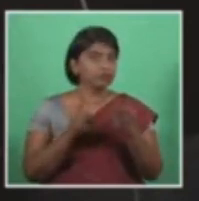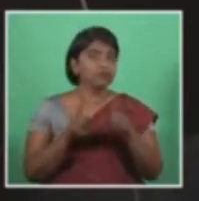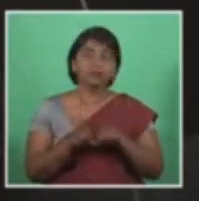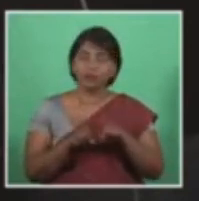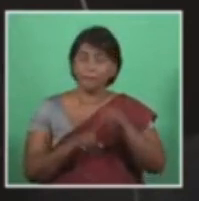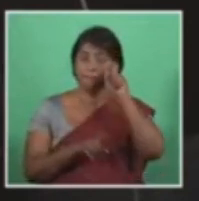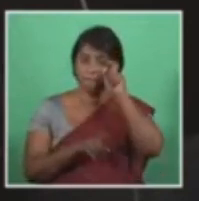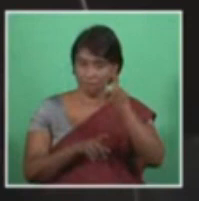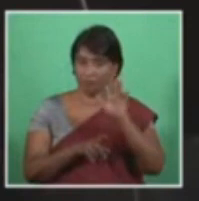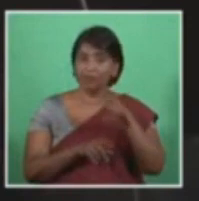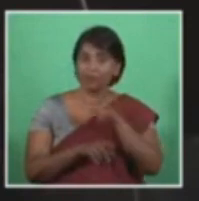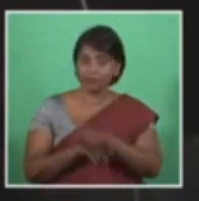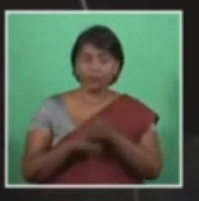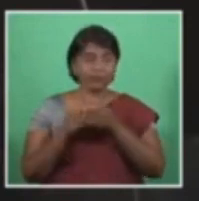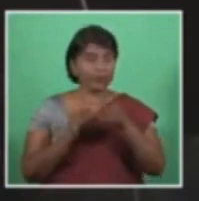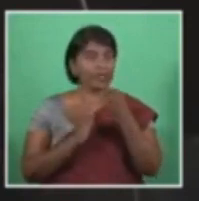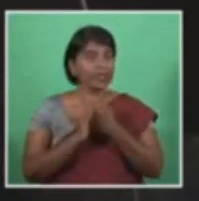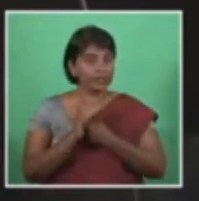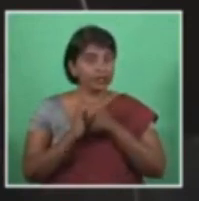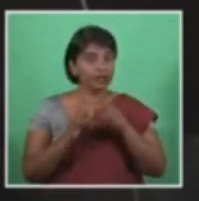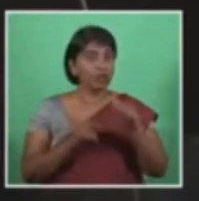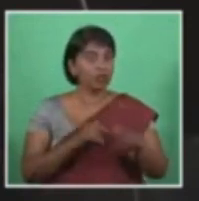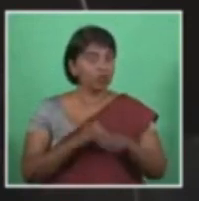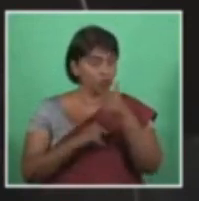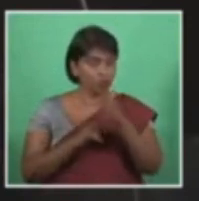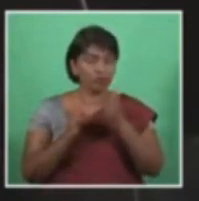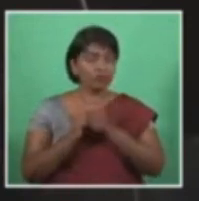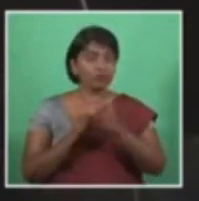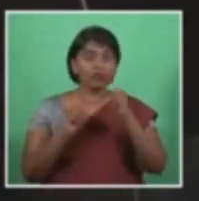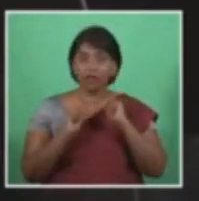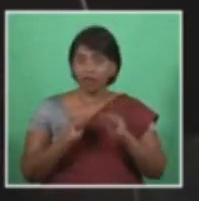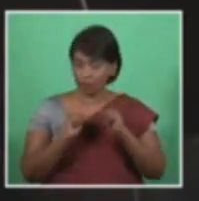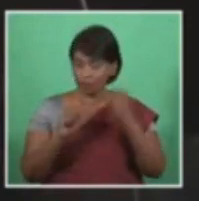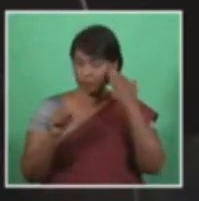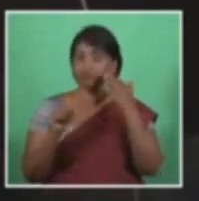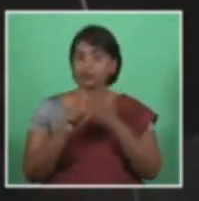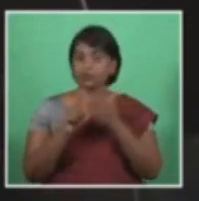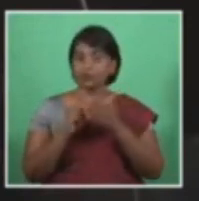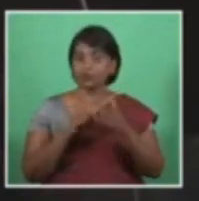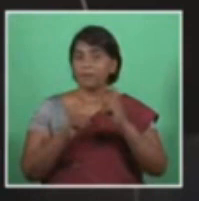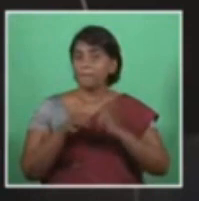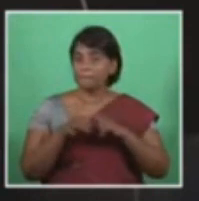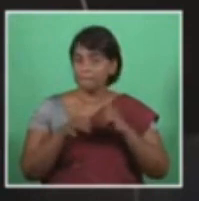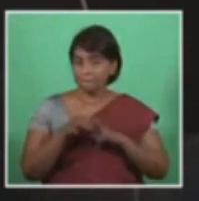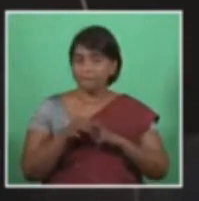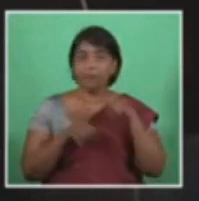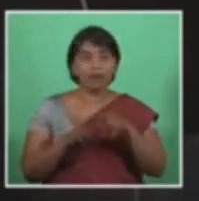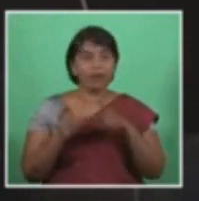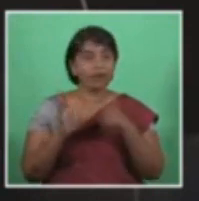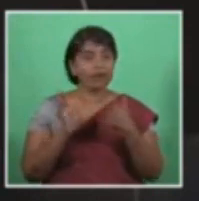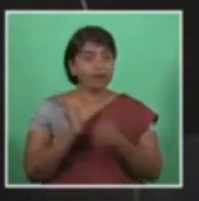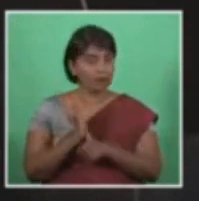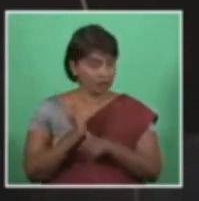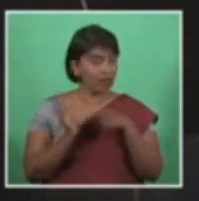කියන එකත් අපි බලන්න ඕනේ. මේ තියෙන නීතිය තුල පුනරුත්ථාපනය කරන විදිය ඇති වෙලා තියෙන ප්‍රශ්න මේ